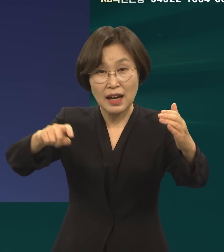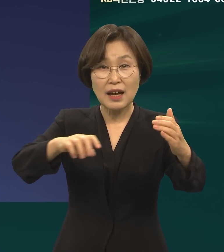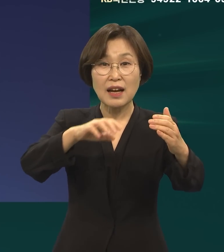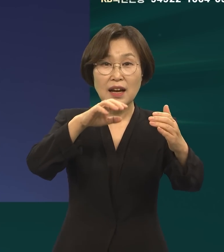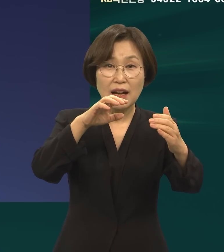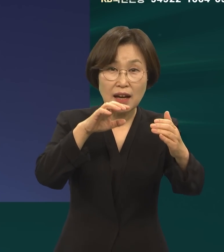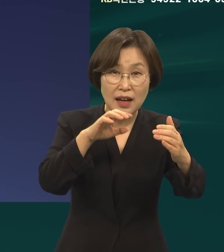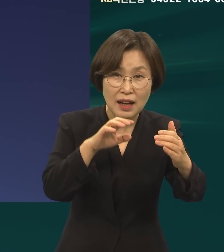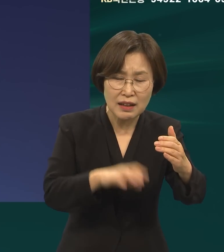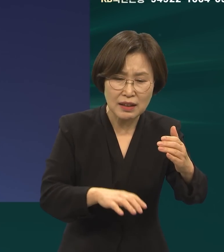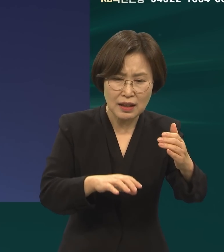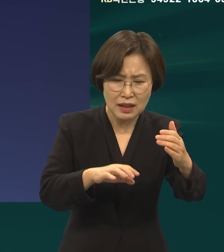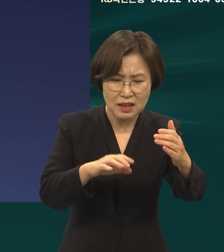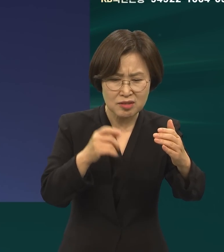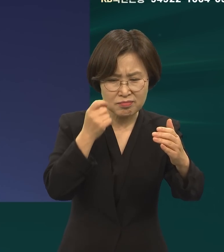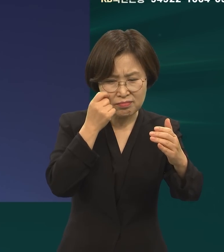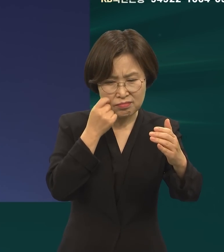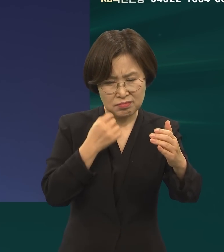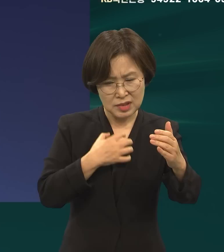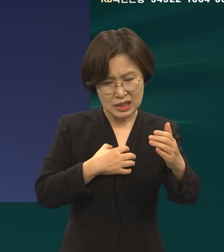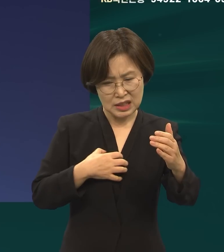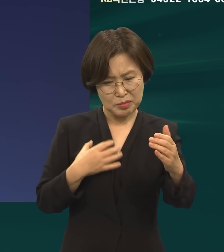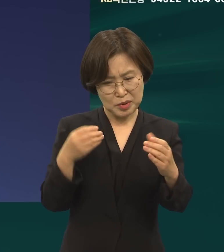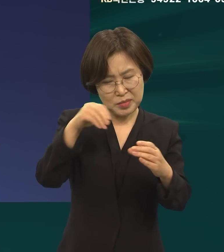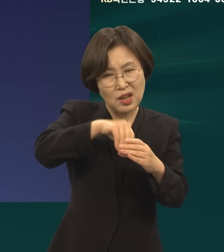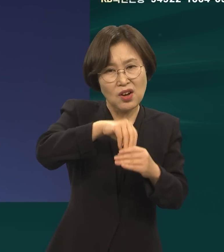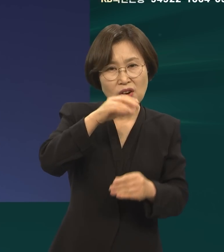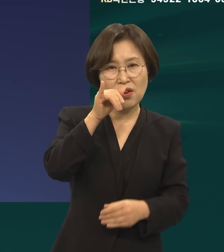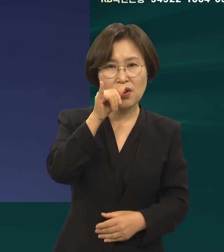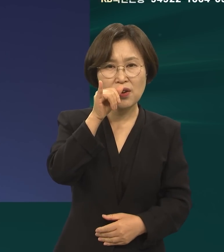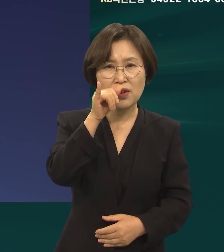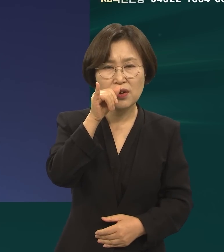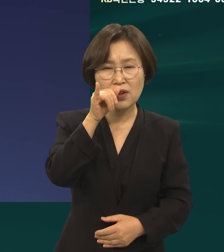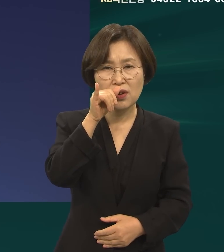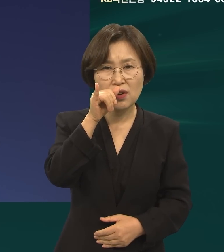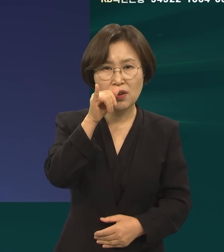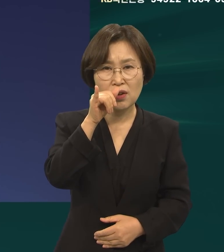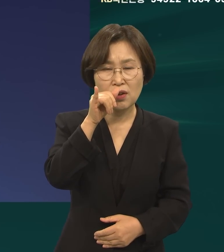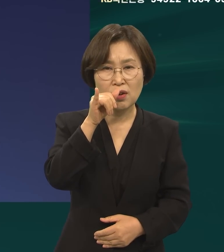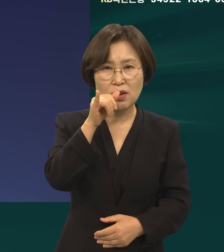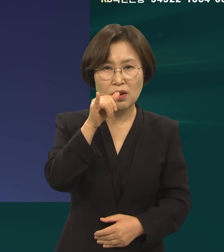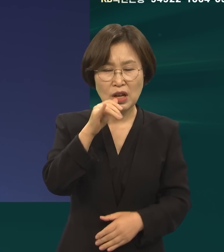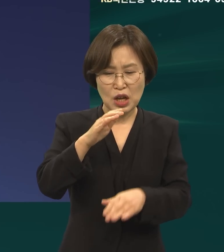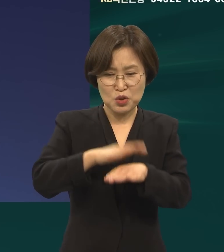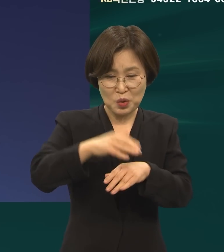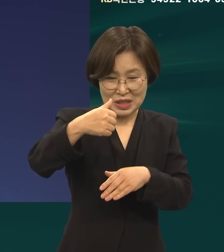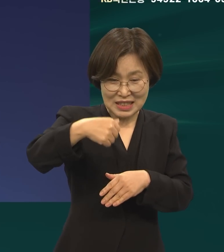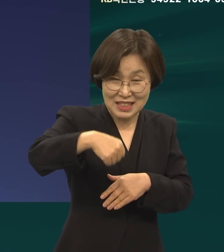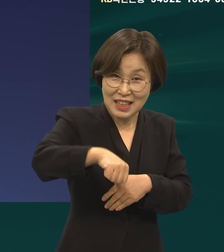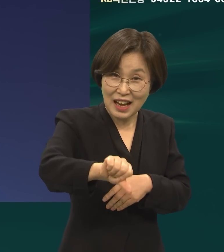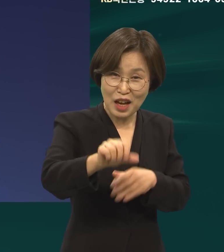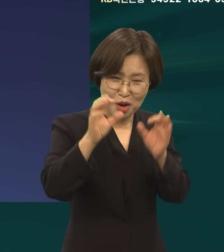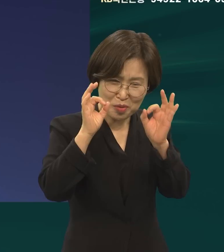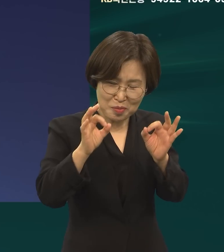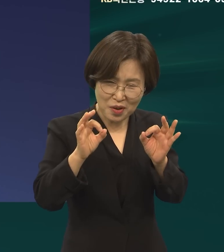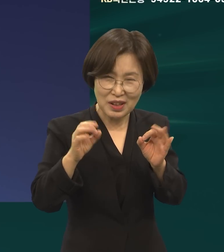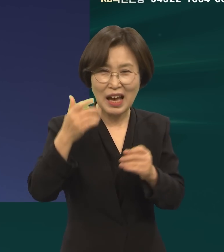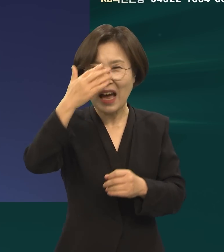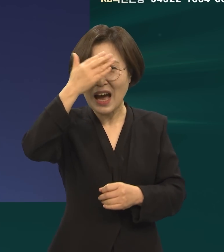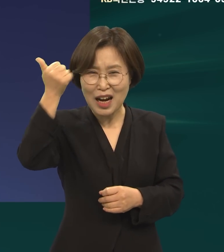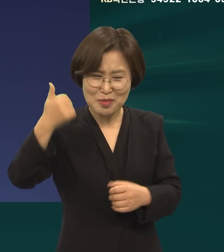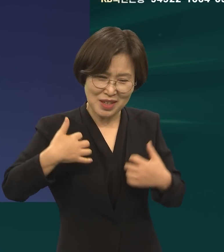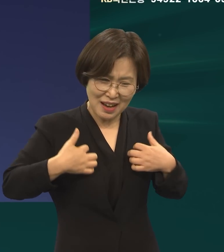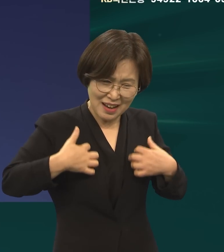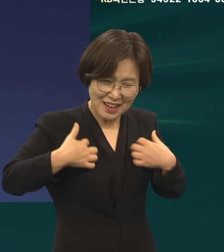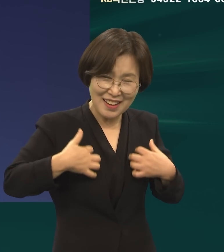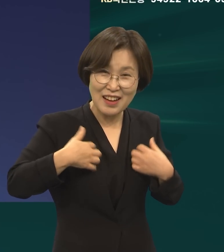여러분 슬픔이 깃들어 있다는 겁니다. 왜요? 손주를 보면 너무너무 할아버지 할머니도 기뻐합니다.